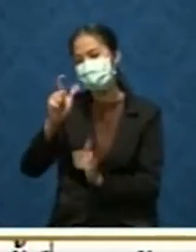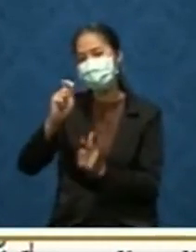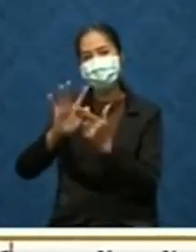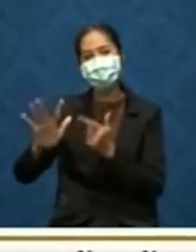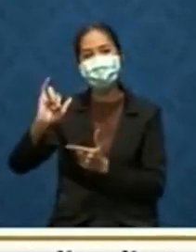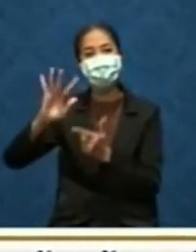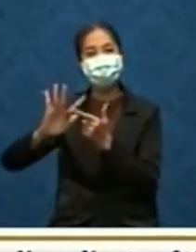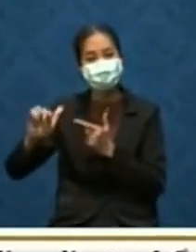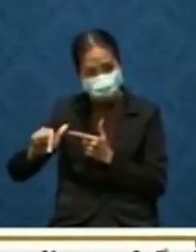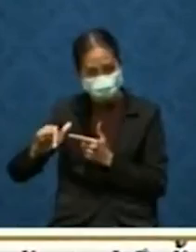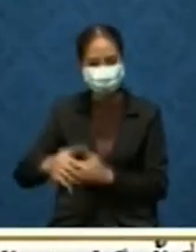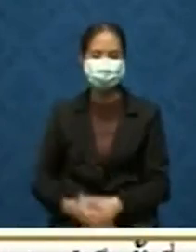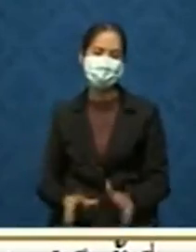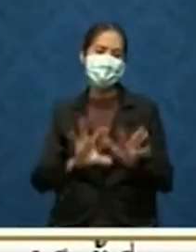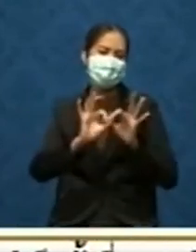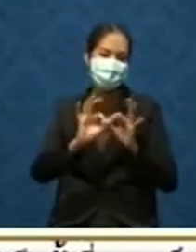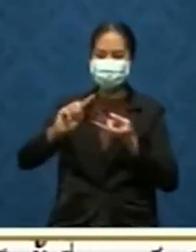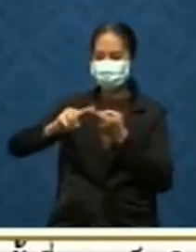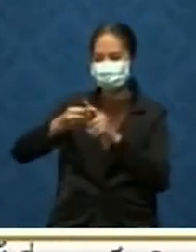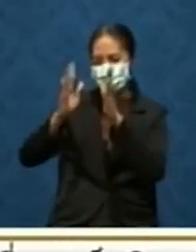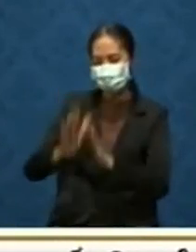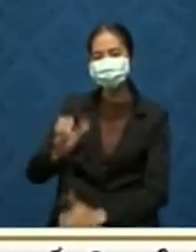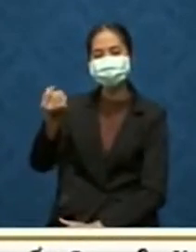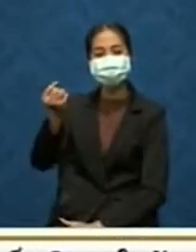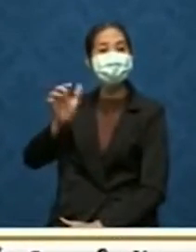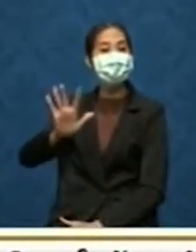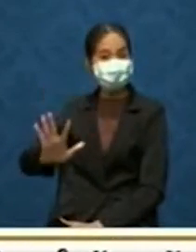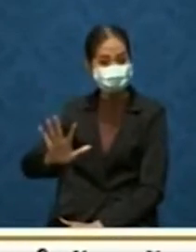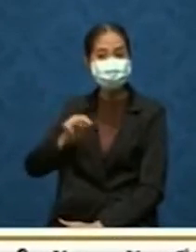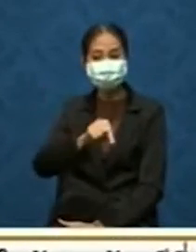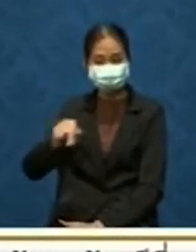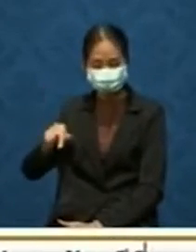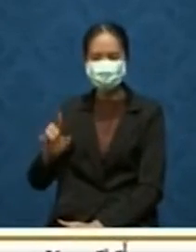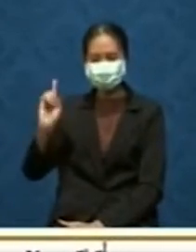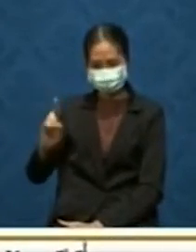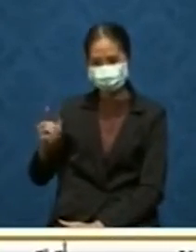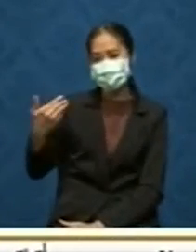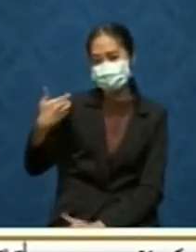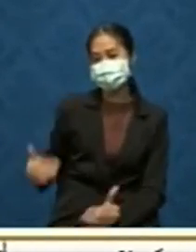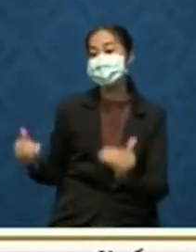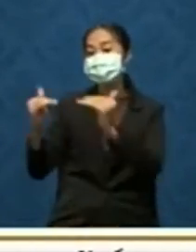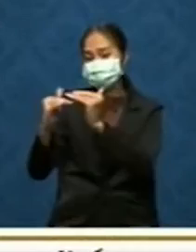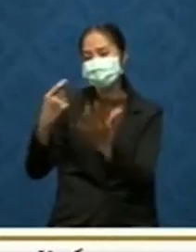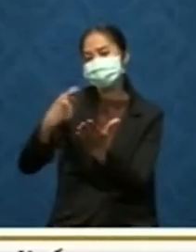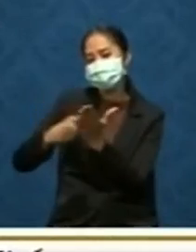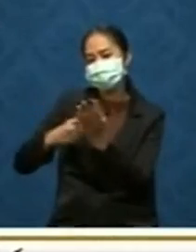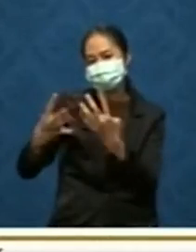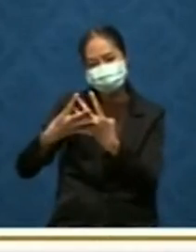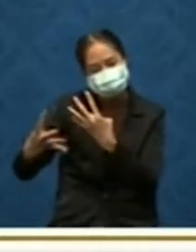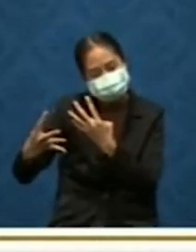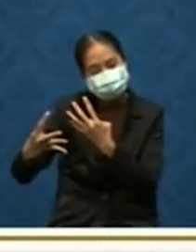ที่เท่าที่เป็นห่วงคือเพื่อนของเขาทั้ง 15คนที่ควรที่จะรับสิทธิการประกันตัวโดยไม่มีเงื่อน